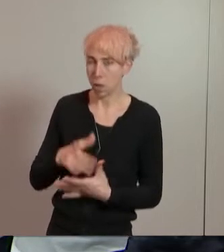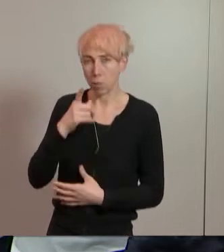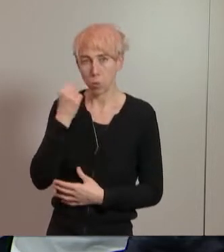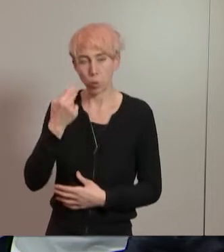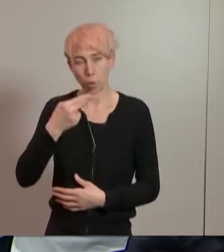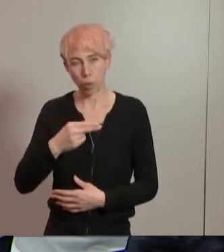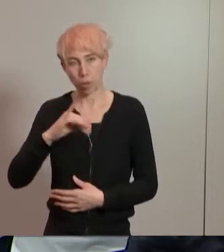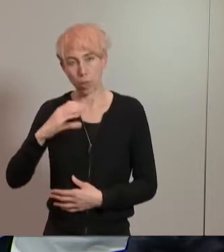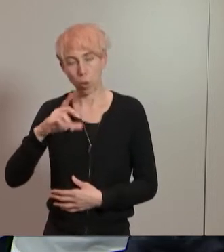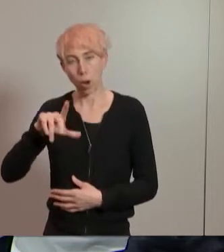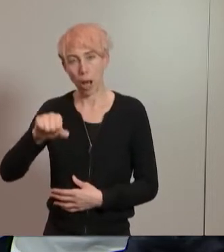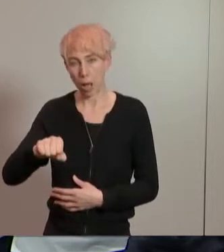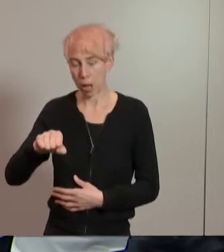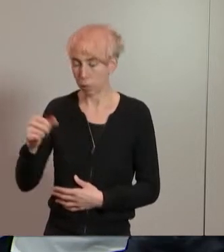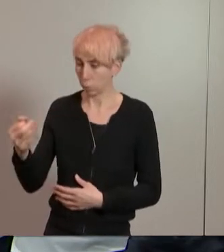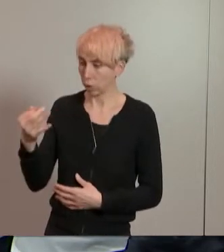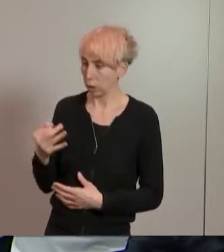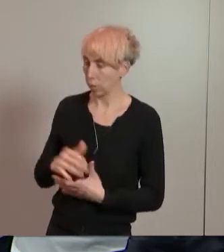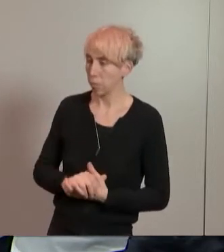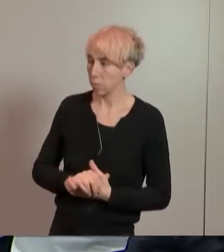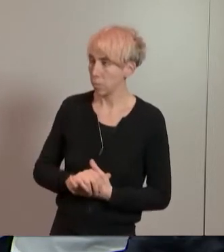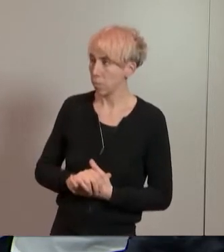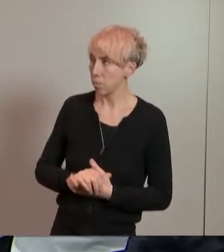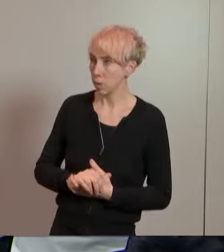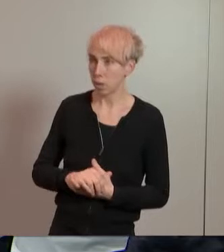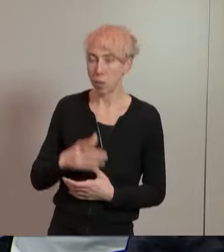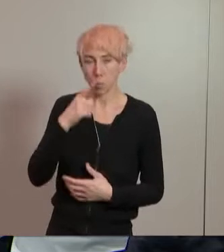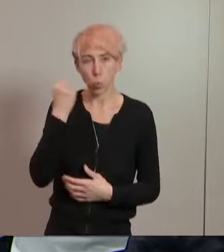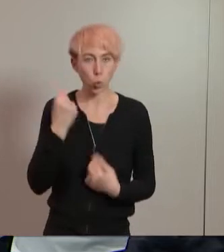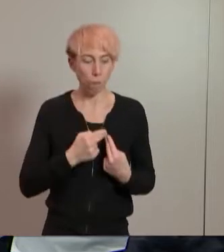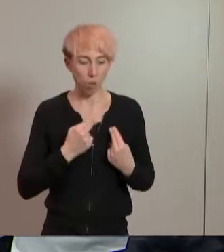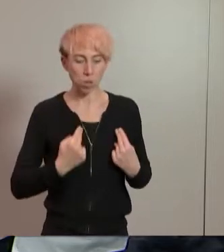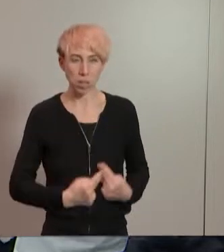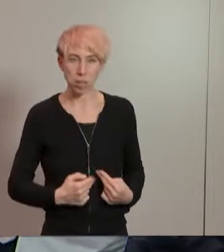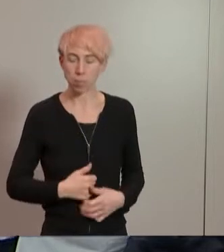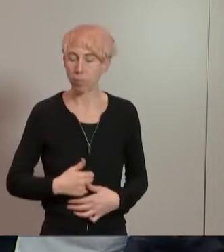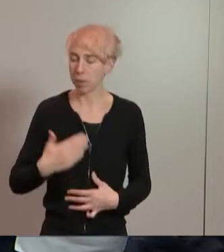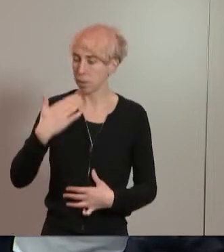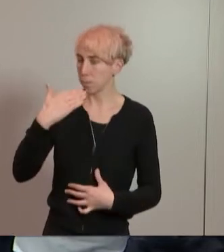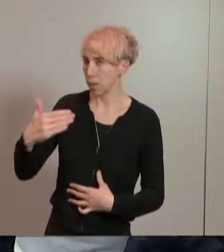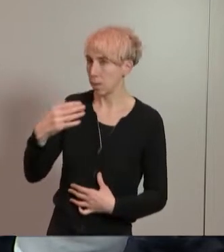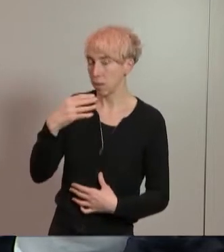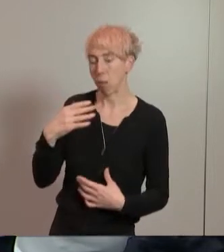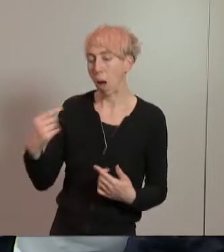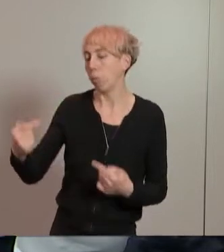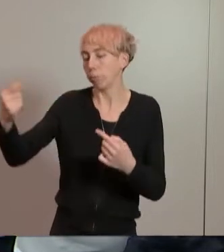François-Nicolas, peut-être le premier, me dit-on. Maxime Vendée. Merci, bonsoir, on ne va pas se